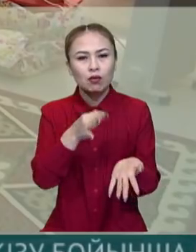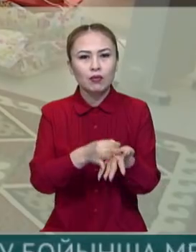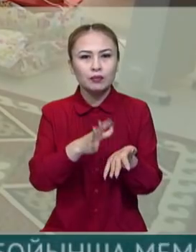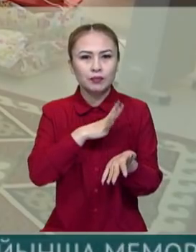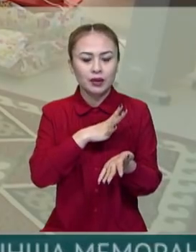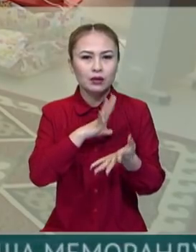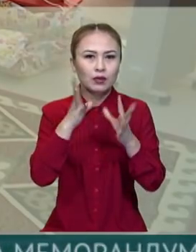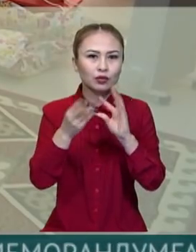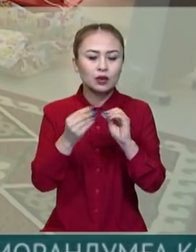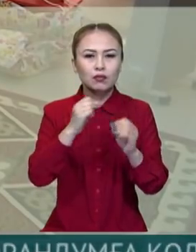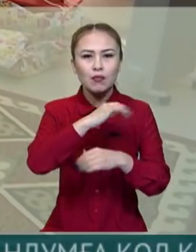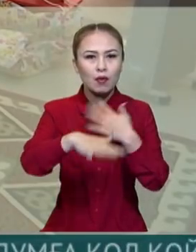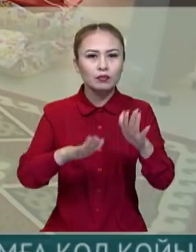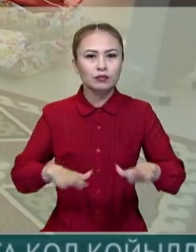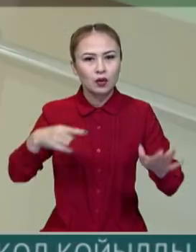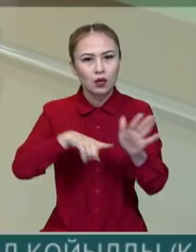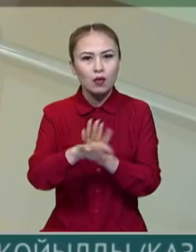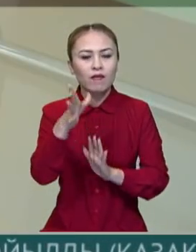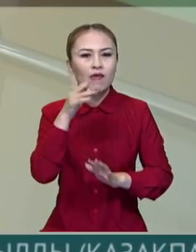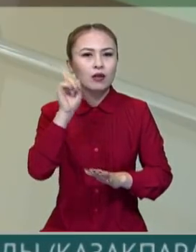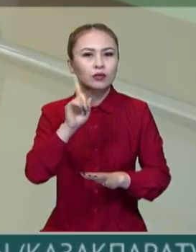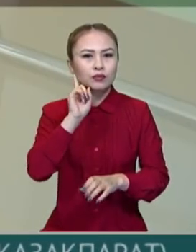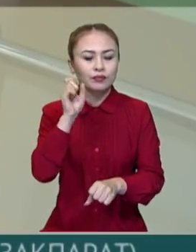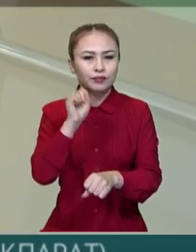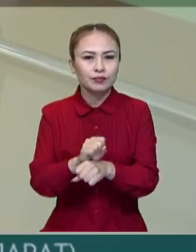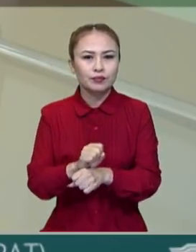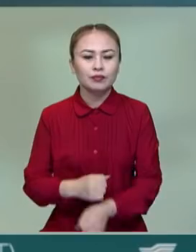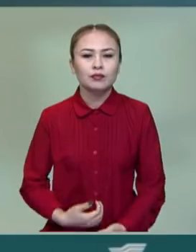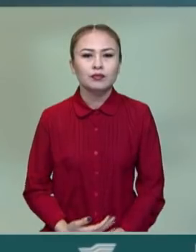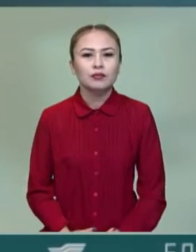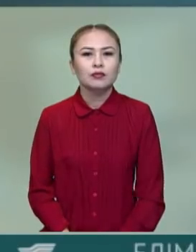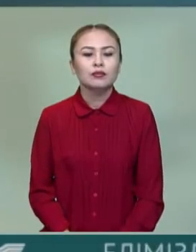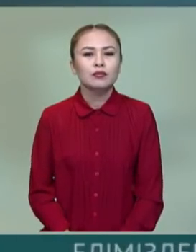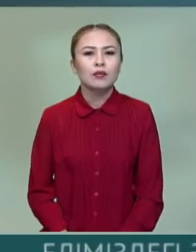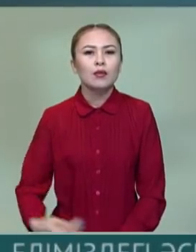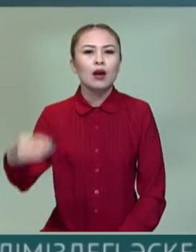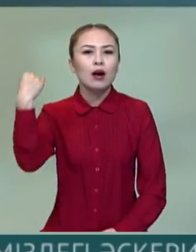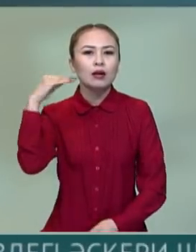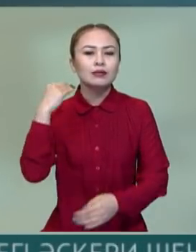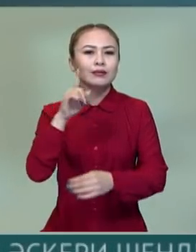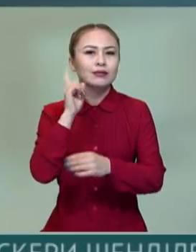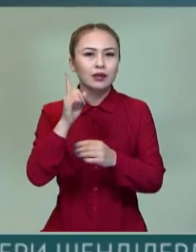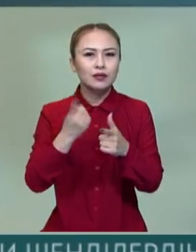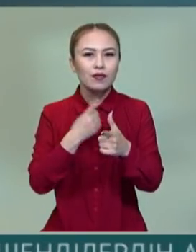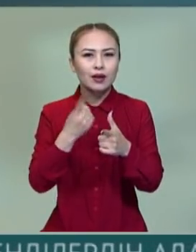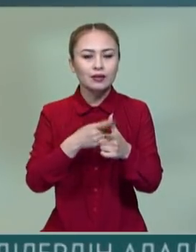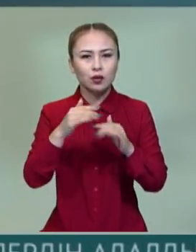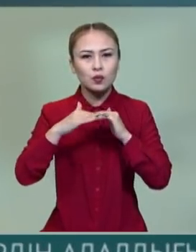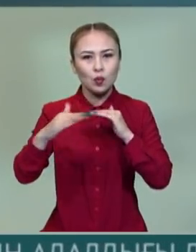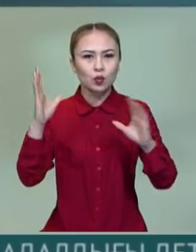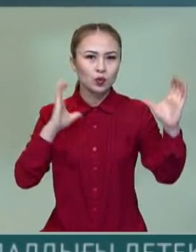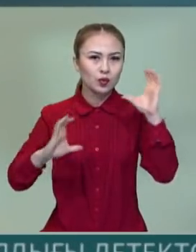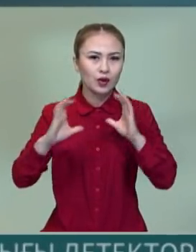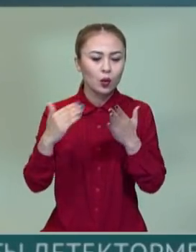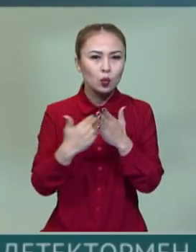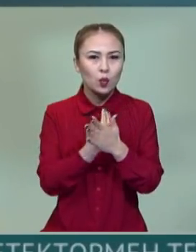дәлелденді. Дау шыққан бөбекжай уақытша жұмысын тоқтатты. Ақтөбеде жасыл ел студенттік жасақтарының жаңа